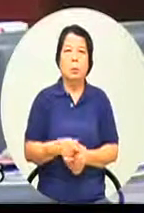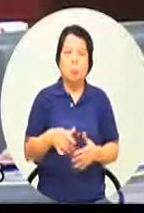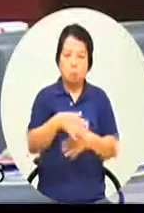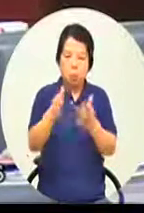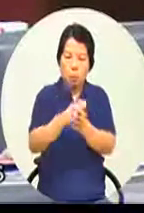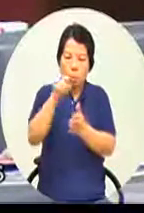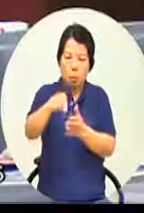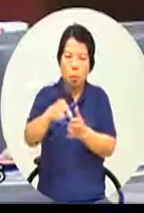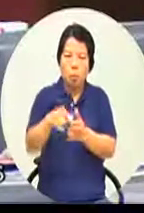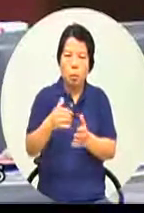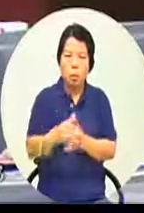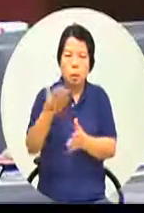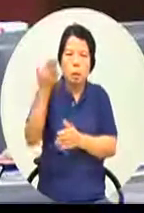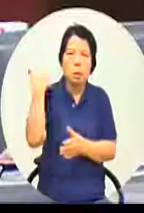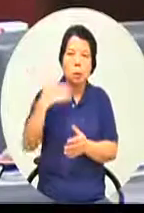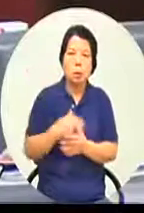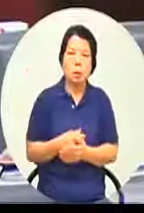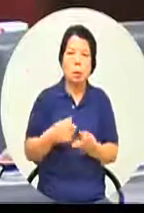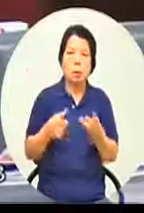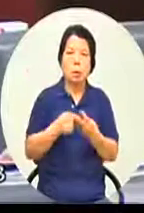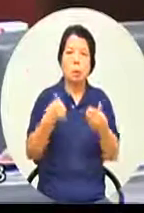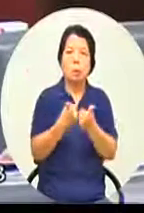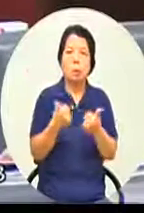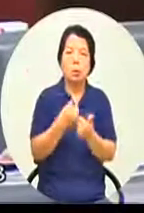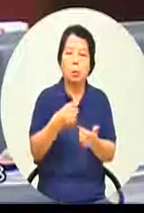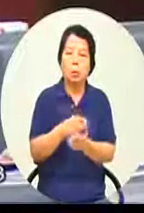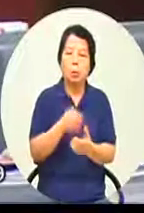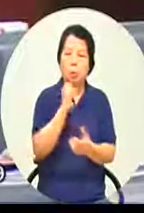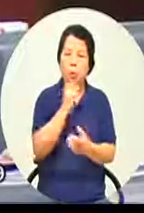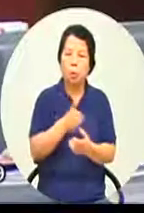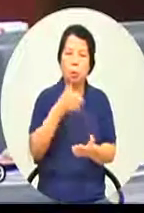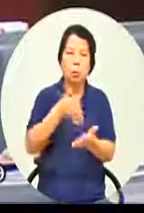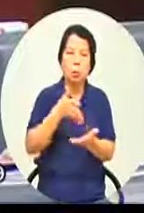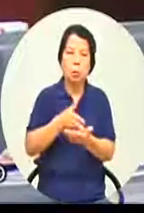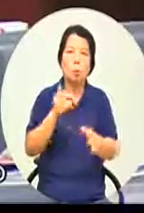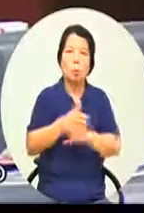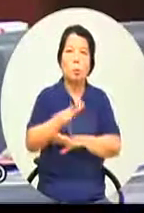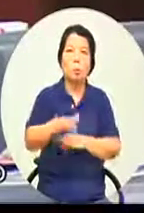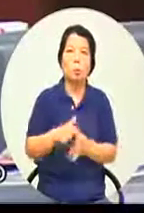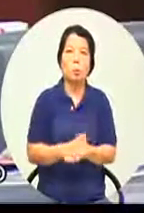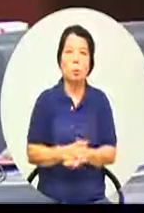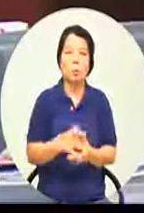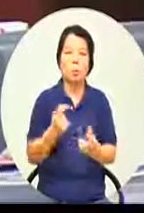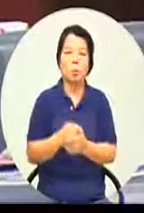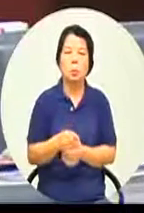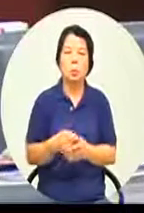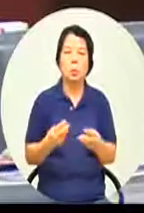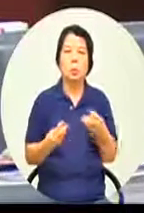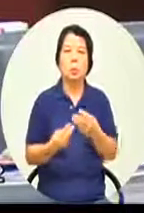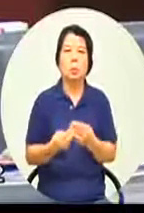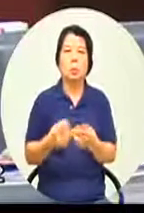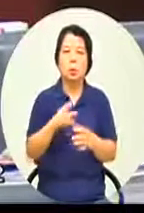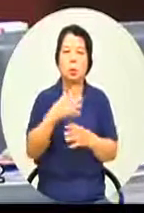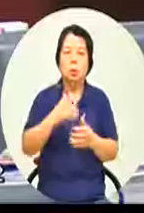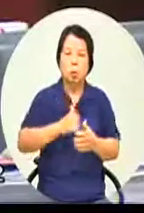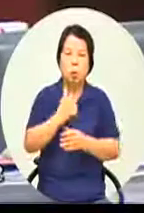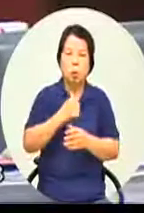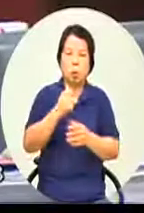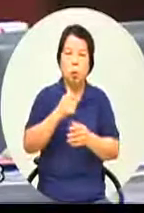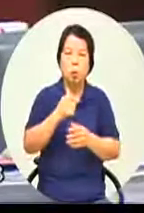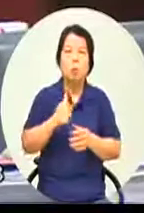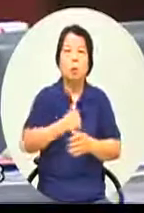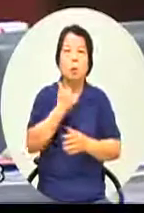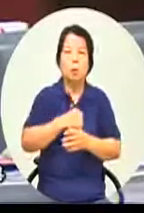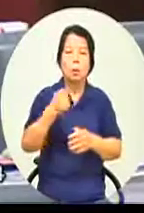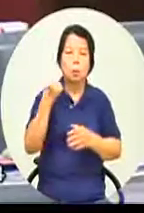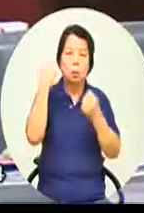其实在之前的会期我就已经有讨论过，哦，以这起一个重拾新村，但是当时规划的时候，军方就是